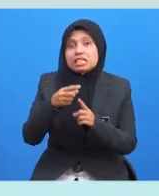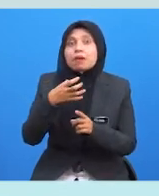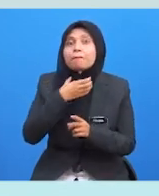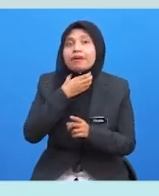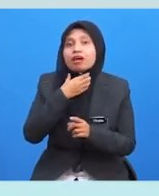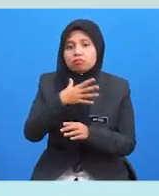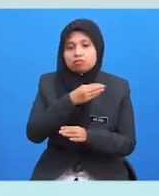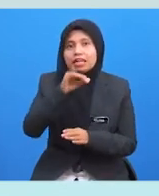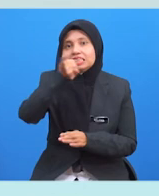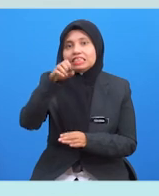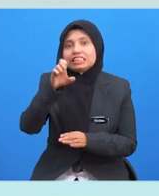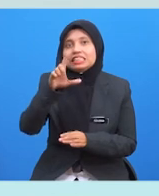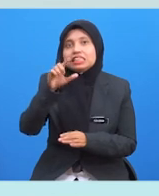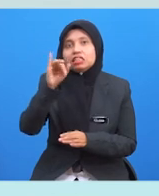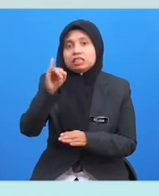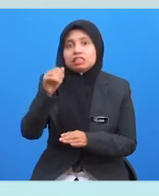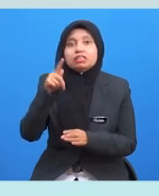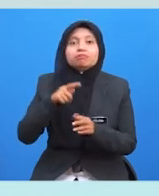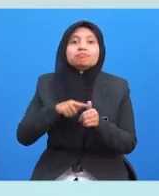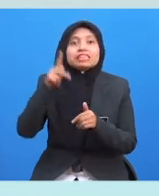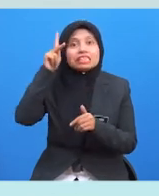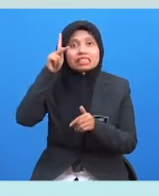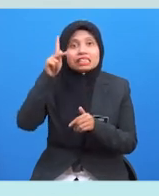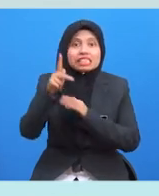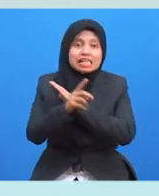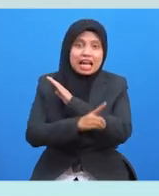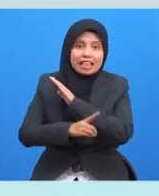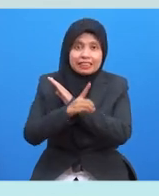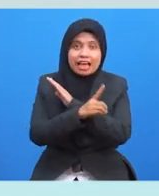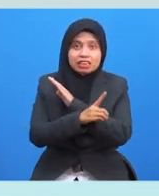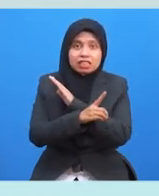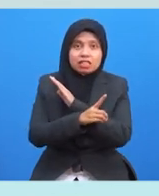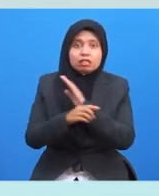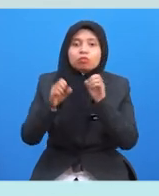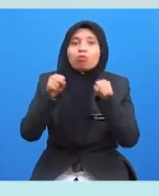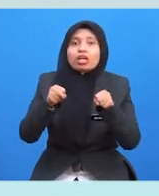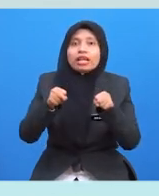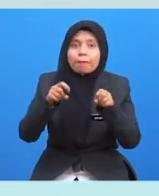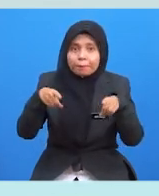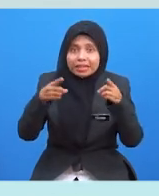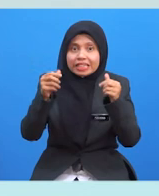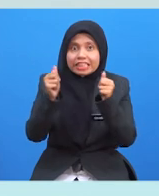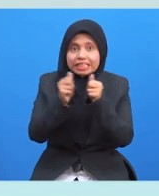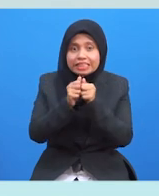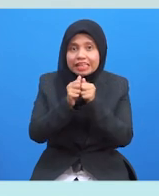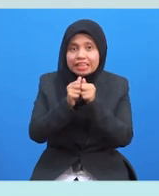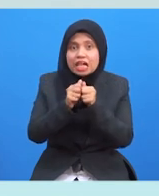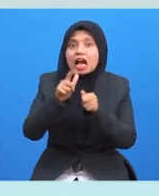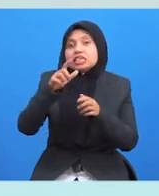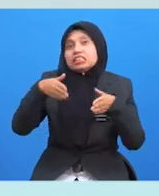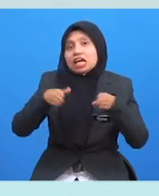di Kelantan dapat dihubungkan melalui lebuh raya Timur